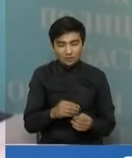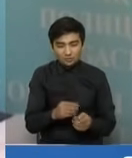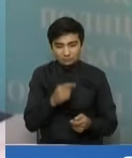экспертизы